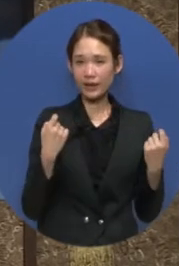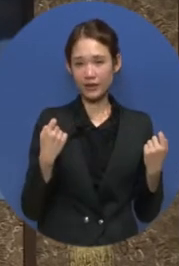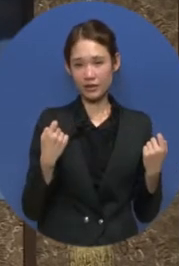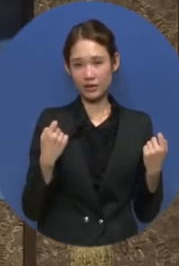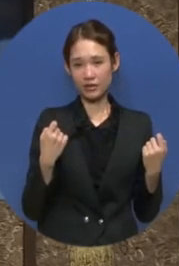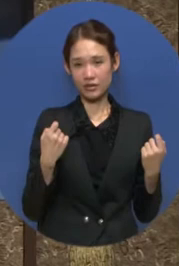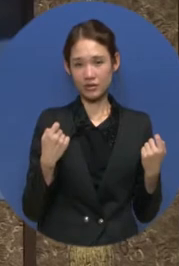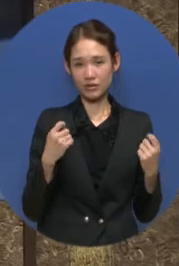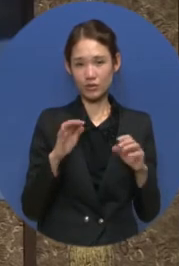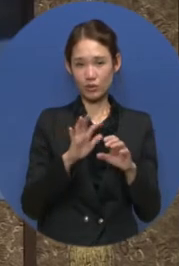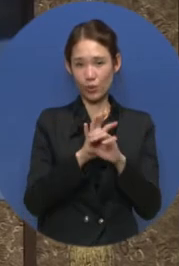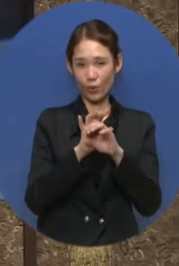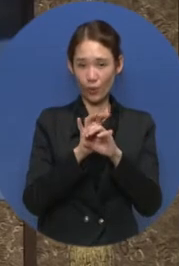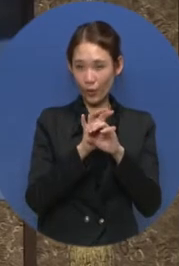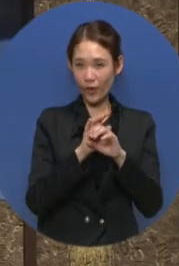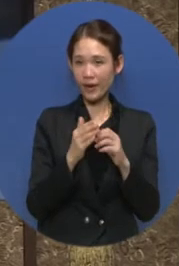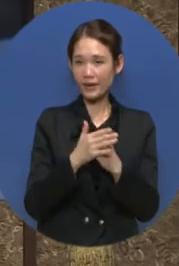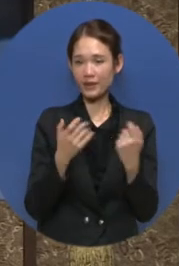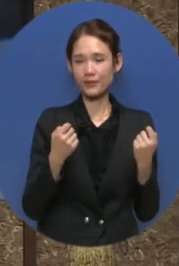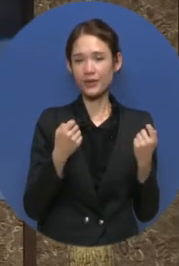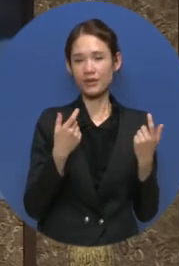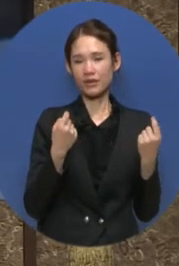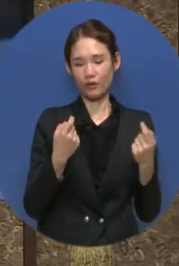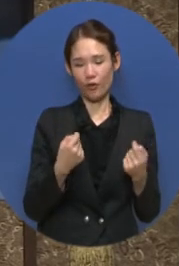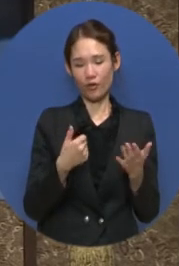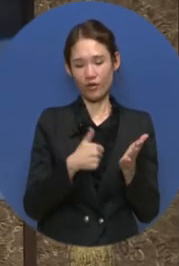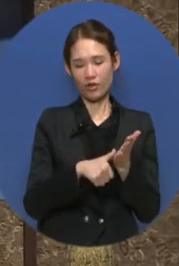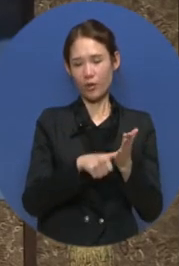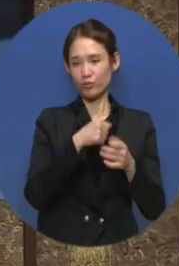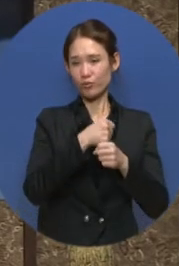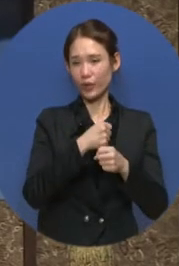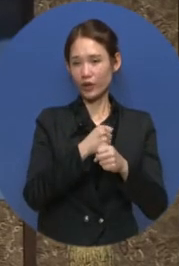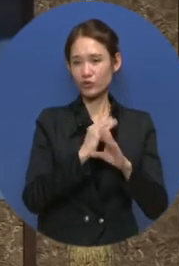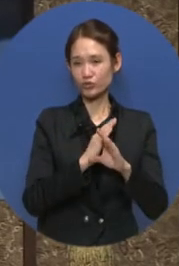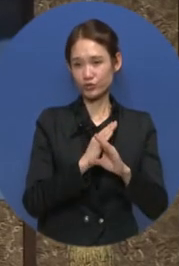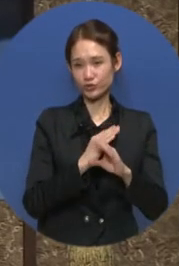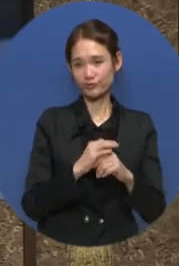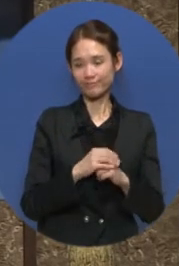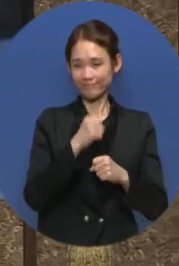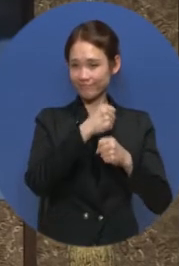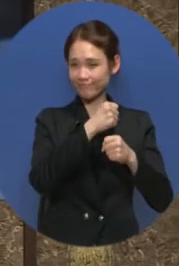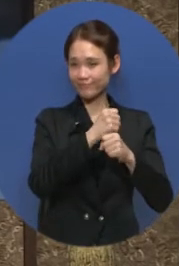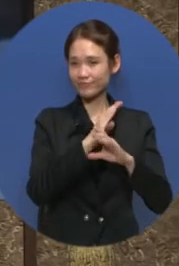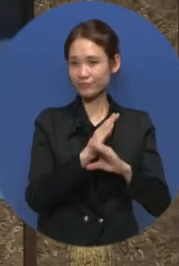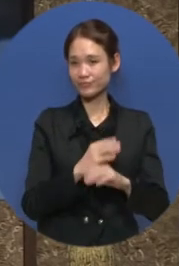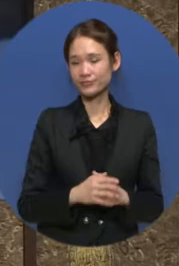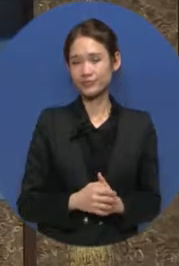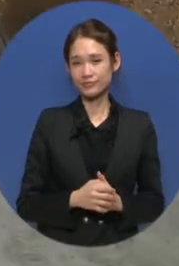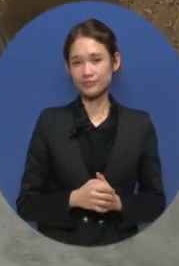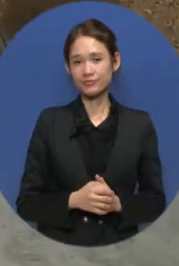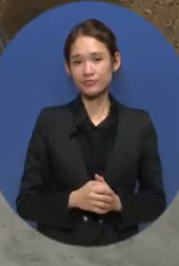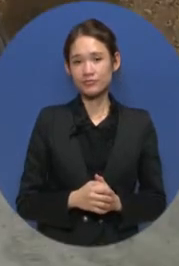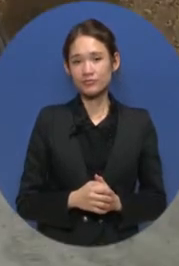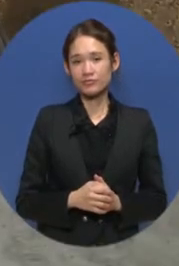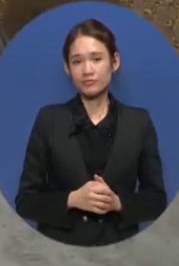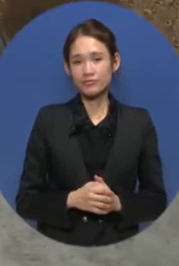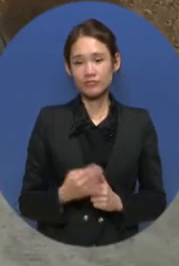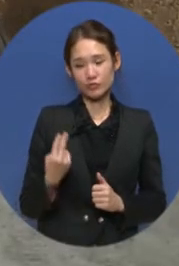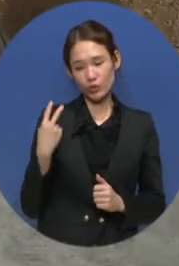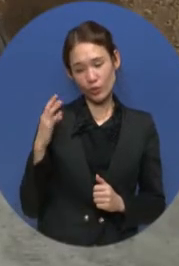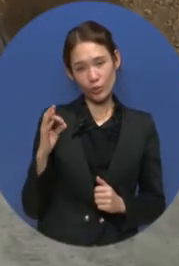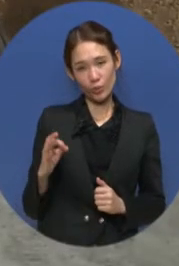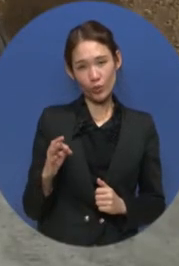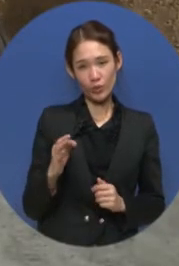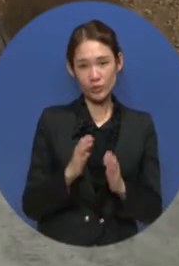네. 코로나 때문에 그런 제품들을 주로 저희가 네. 이제 지금 생산하고 있습니다. 지금 뒤에 보이는